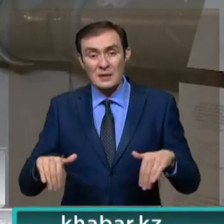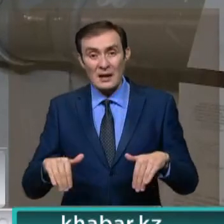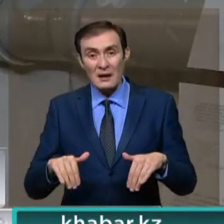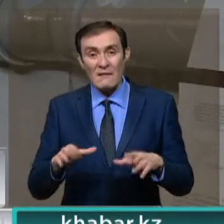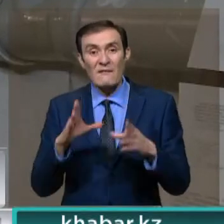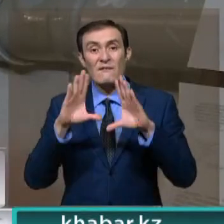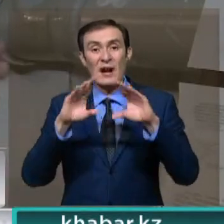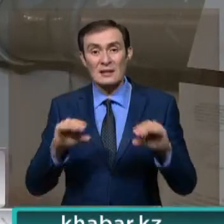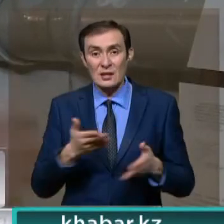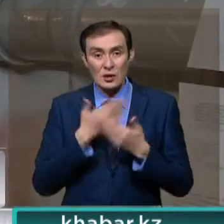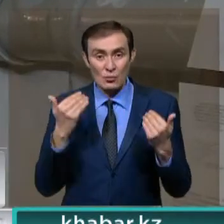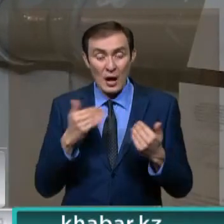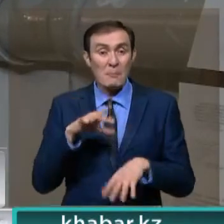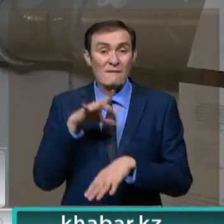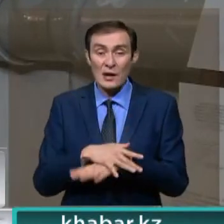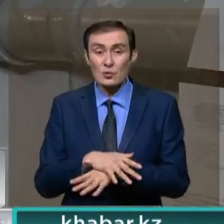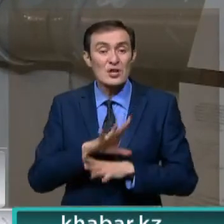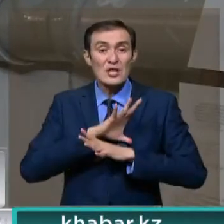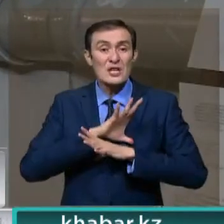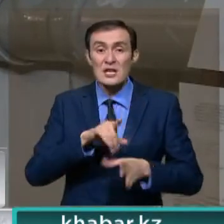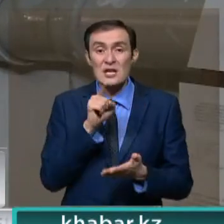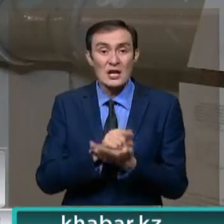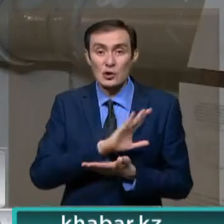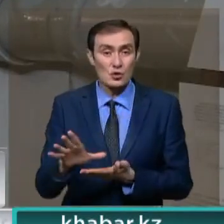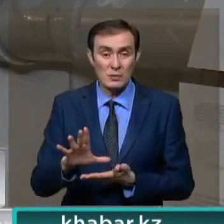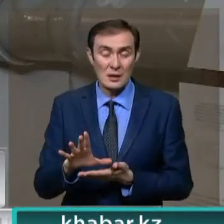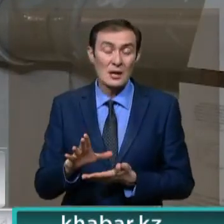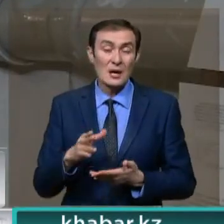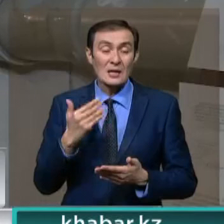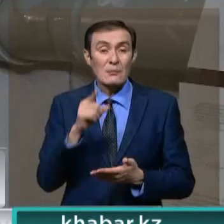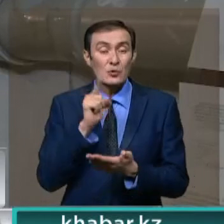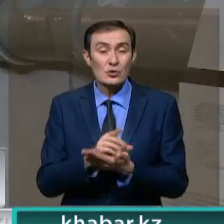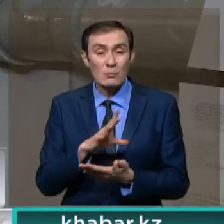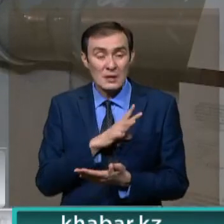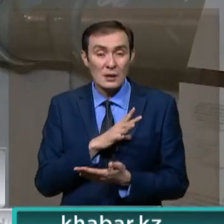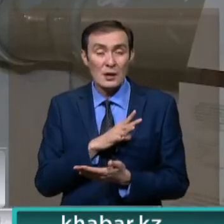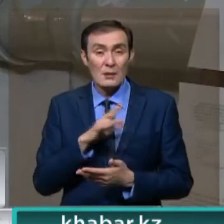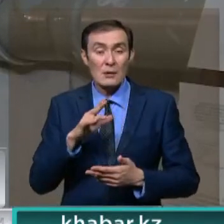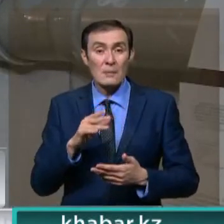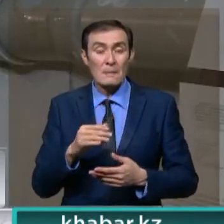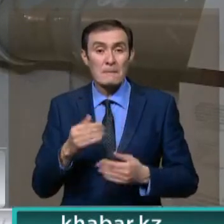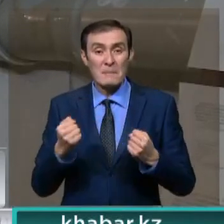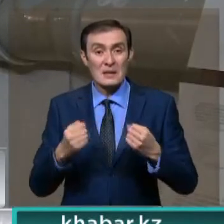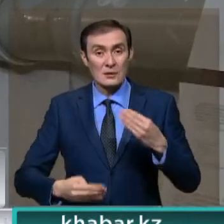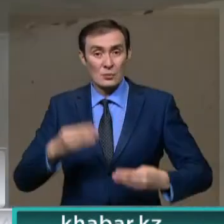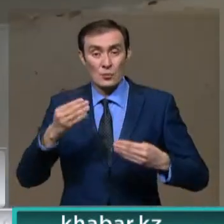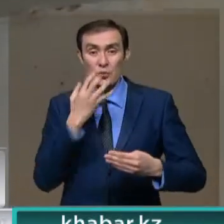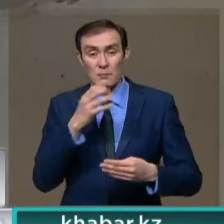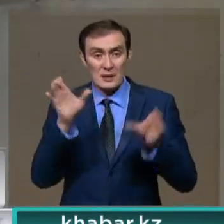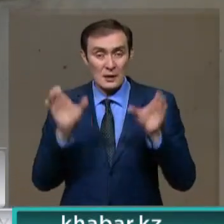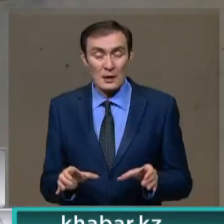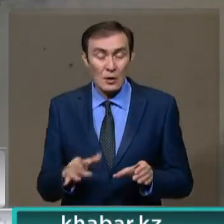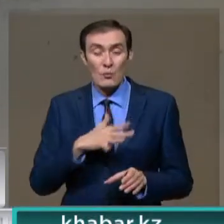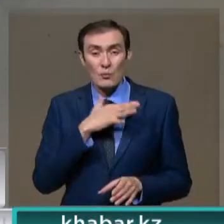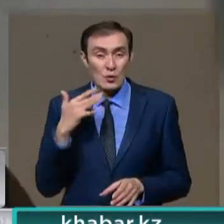вата. По факту там не должно быть. Там должно было быть это самое, плиты вот эти, утеплители.